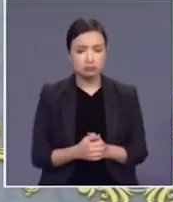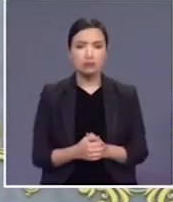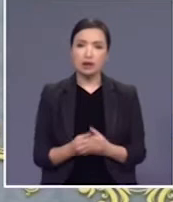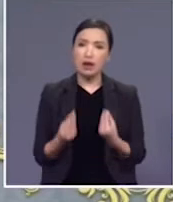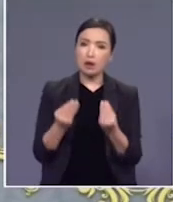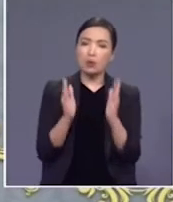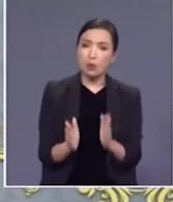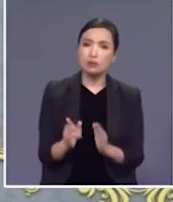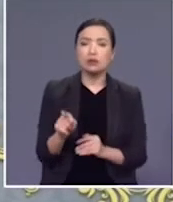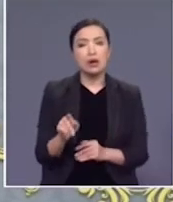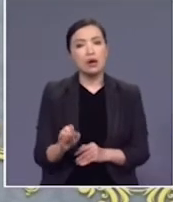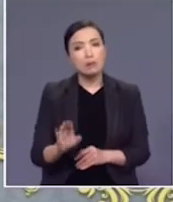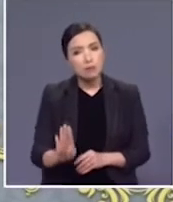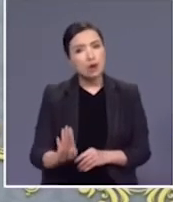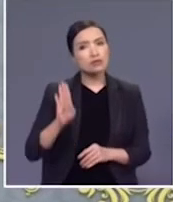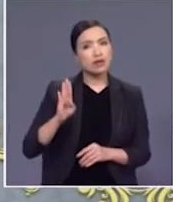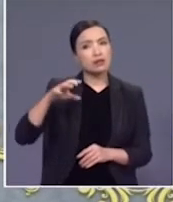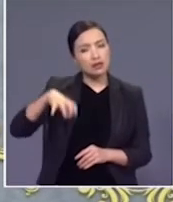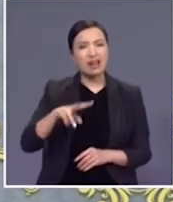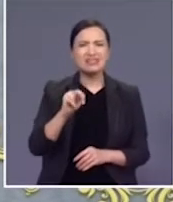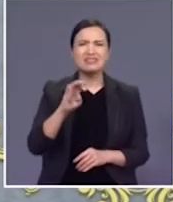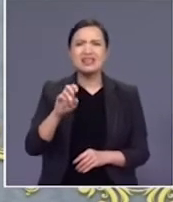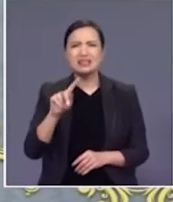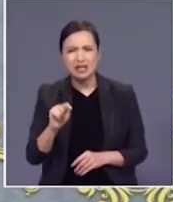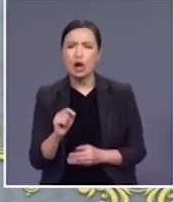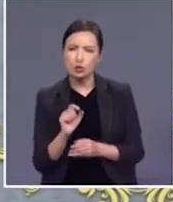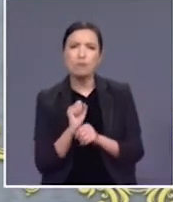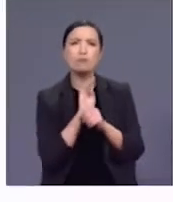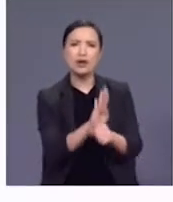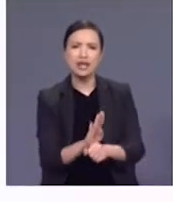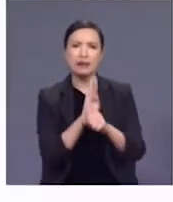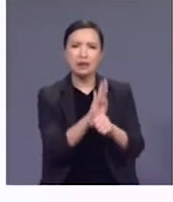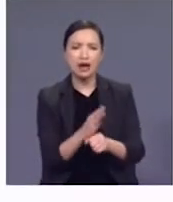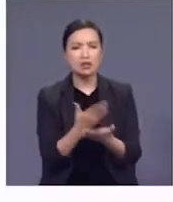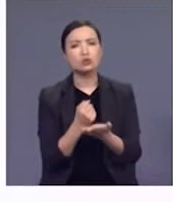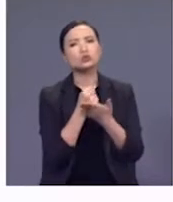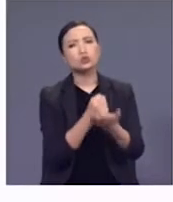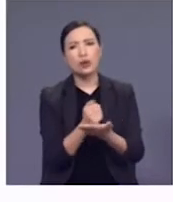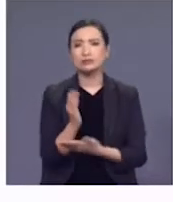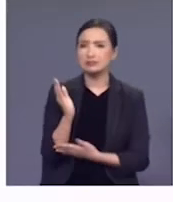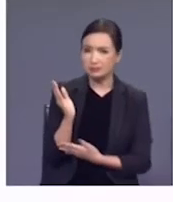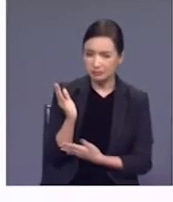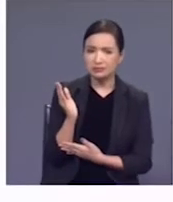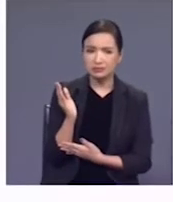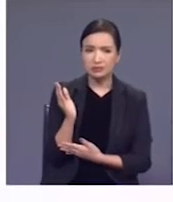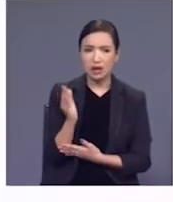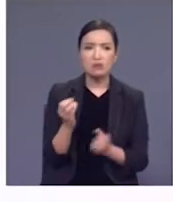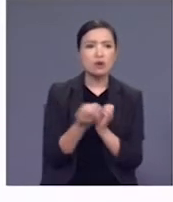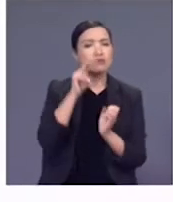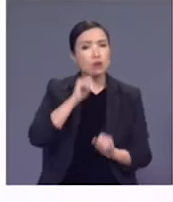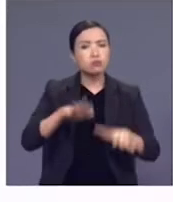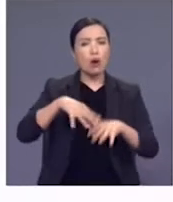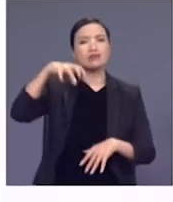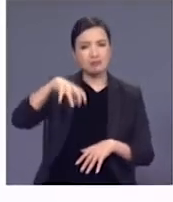ห้างหุ้นส่วนนิติบุคคลในร่วมการบริจาคเงินหรือทรัพย์สินผ่านกองทุนเงินช่วยเหลือผู้ประสบสาธารณภัยของสำนักนาย